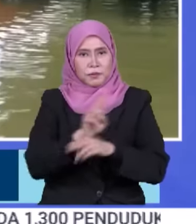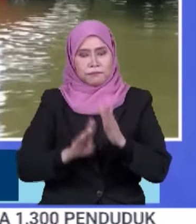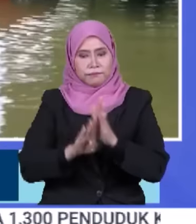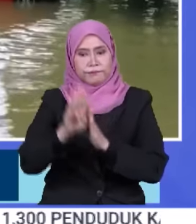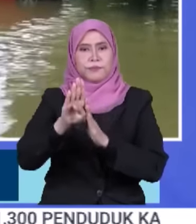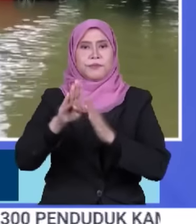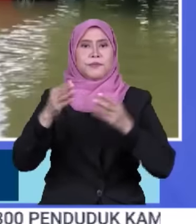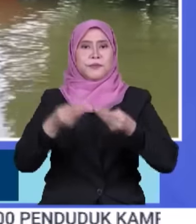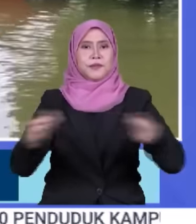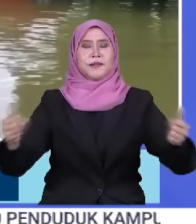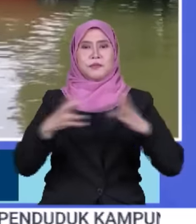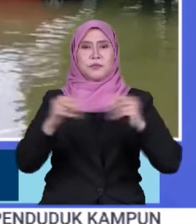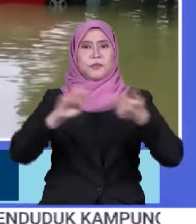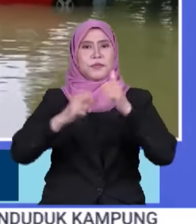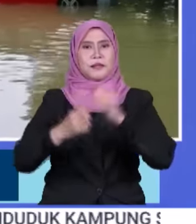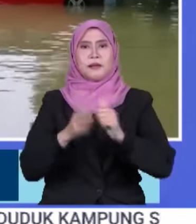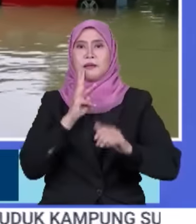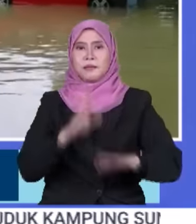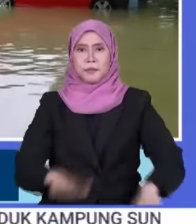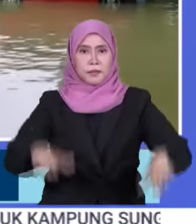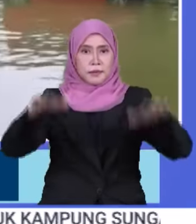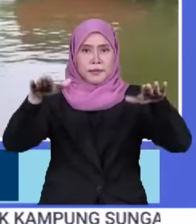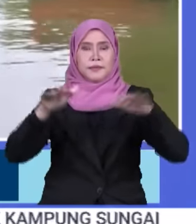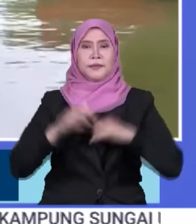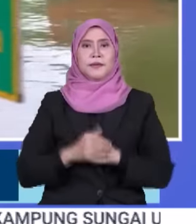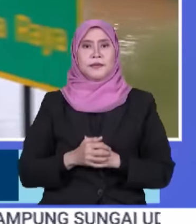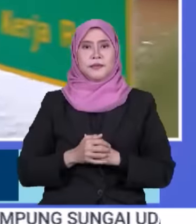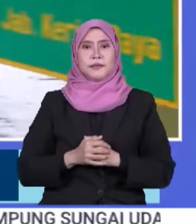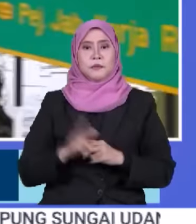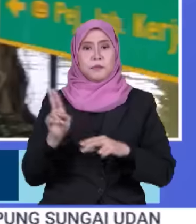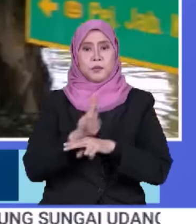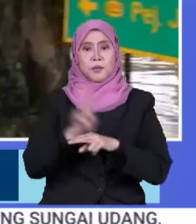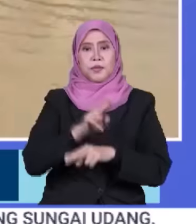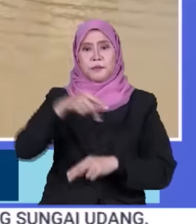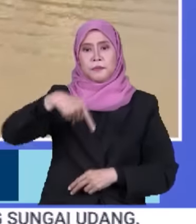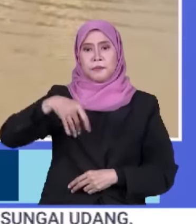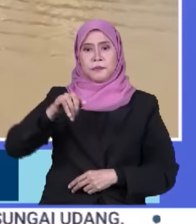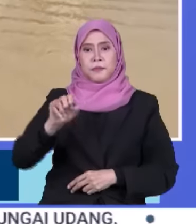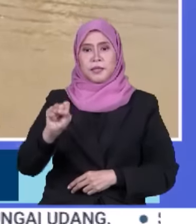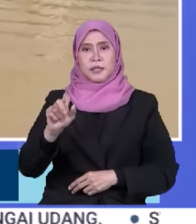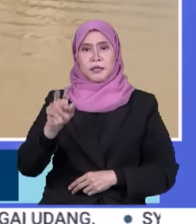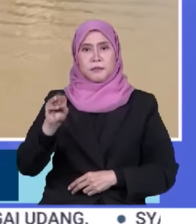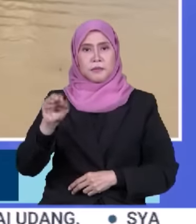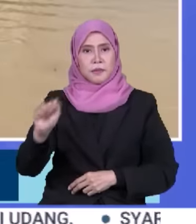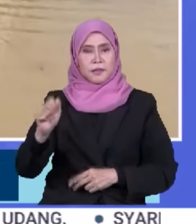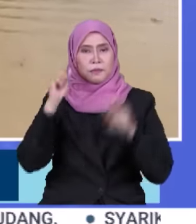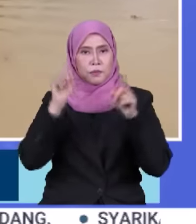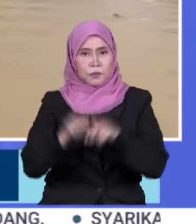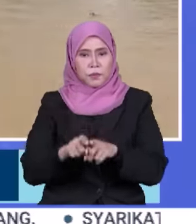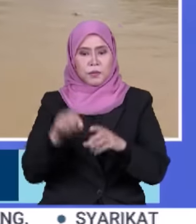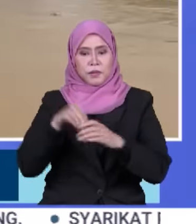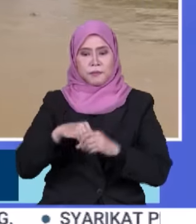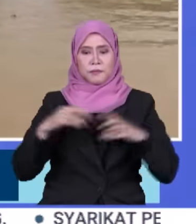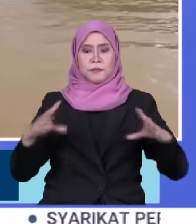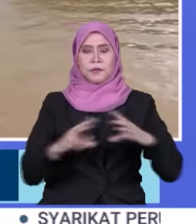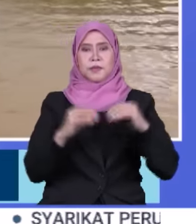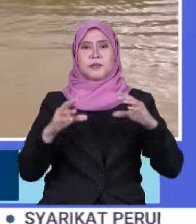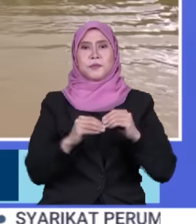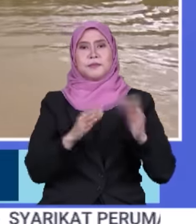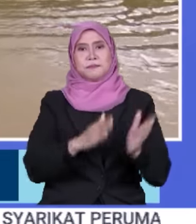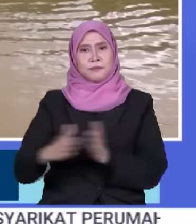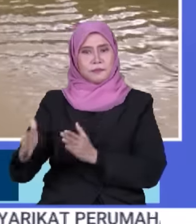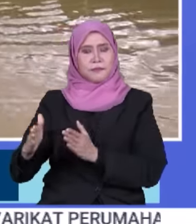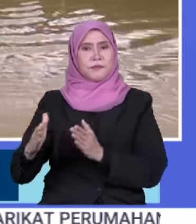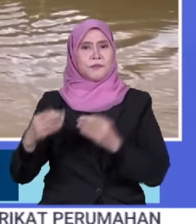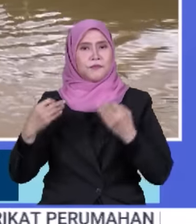bagi menangani isu banjir kilat. Pemakaian PISMA adalah antara perkara yang dipersetujui dalam mesyuarat Majlis Perancang